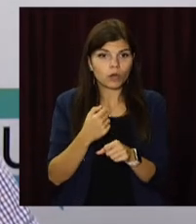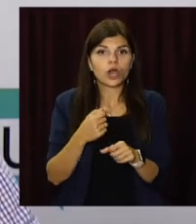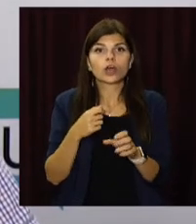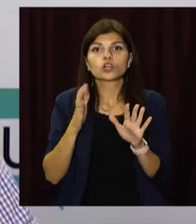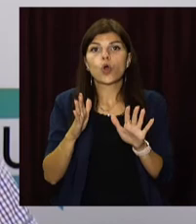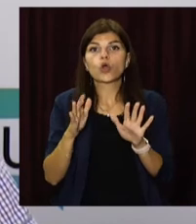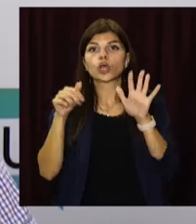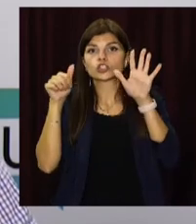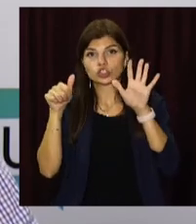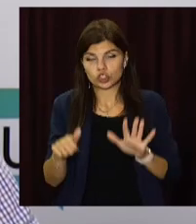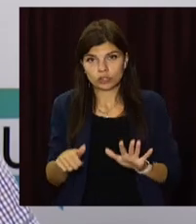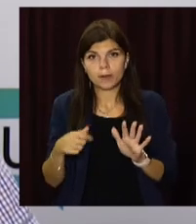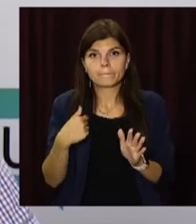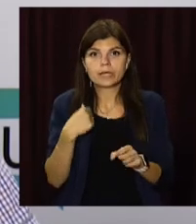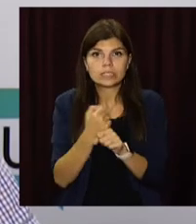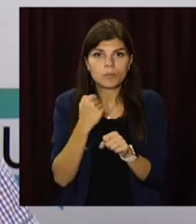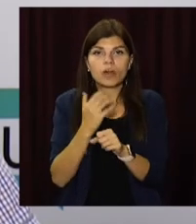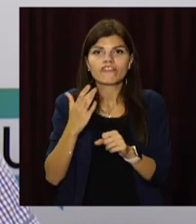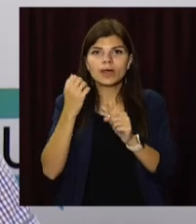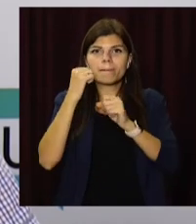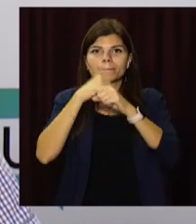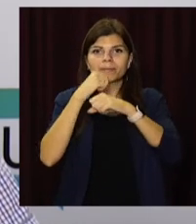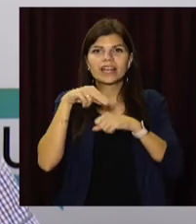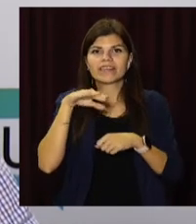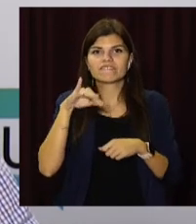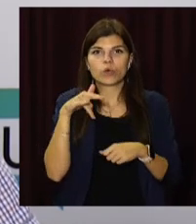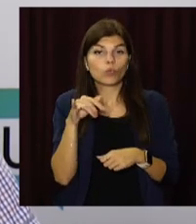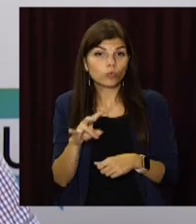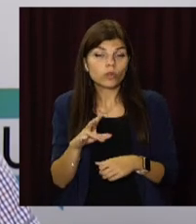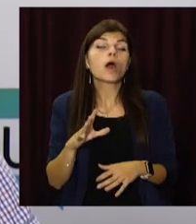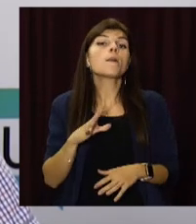півроку ми розробляли двигуни. Бувають і